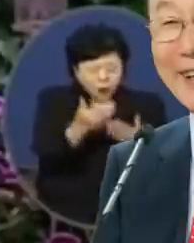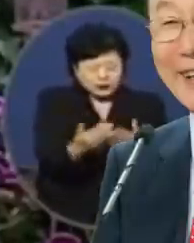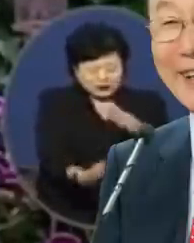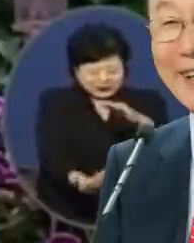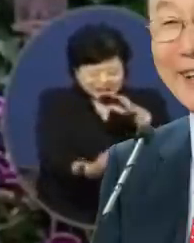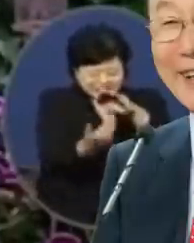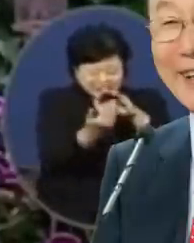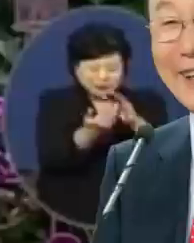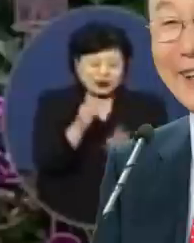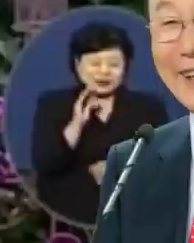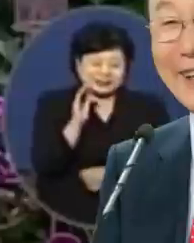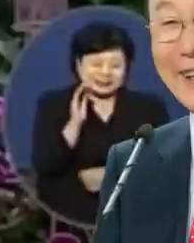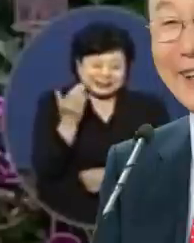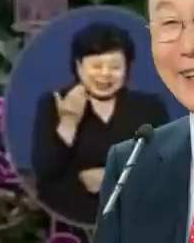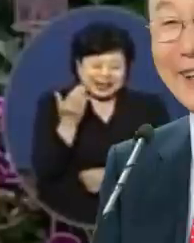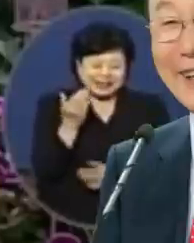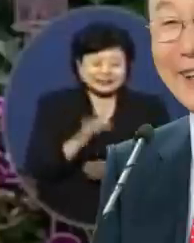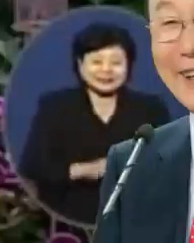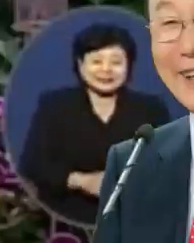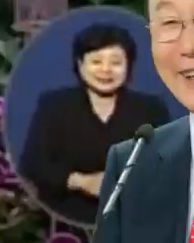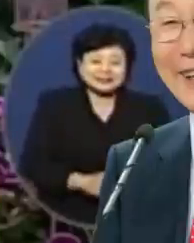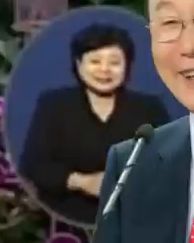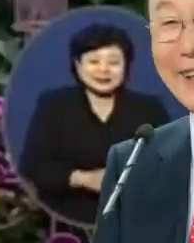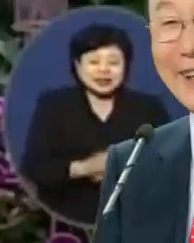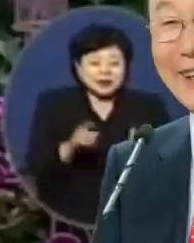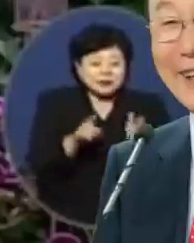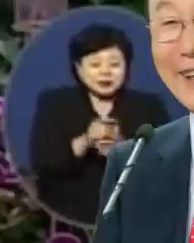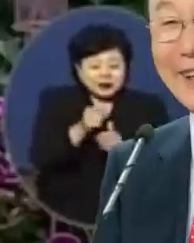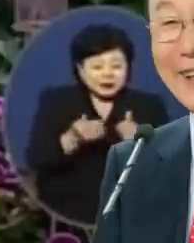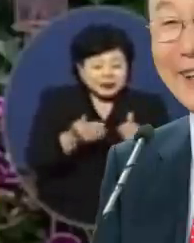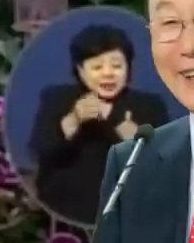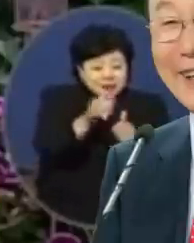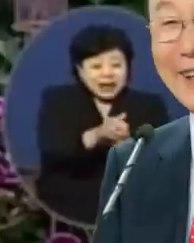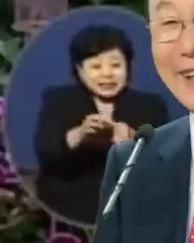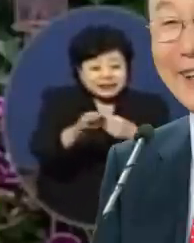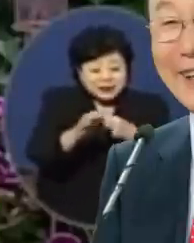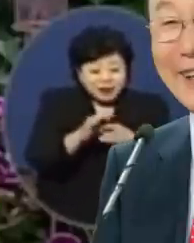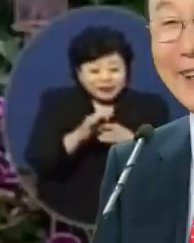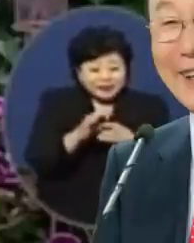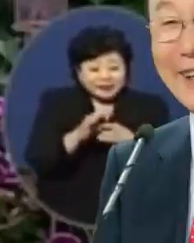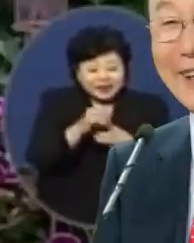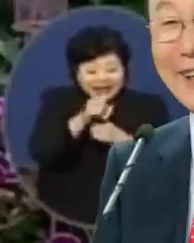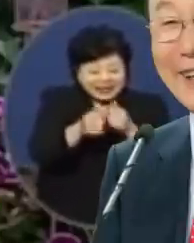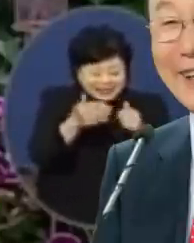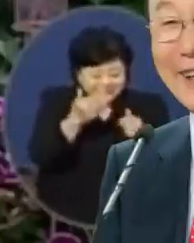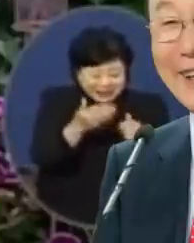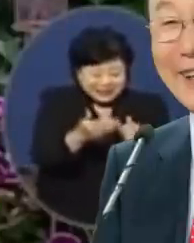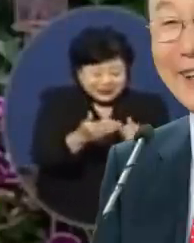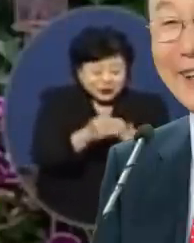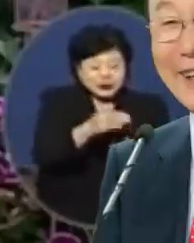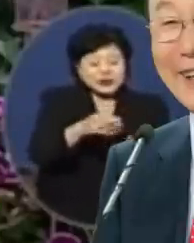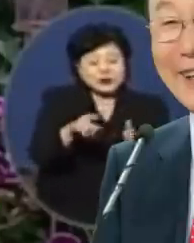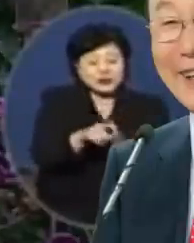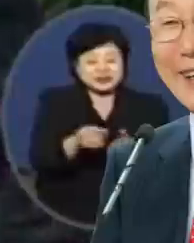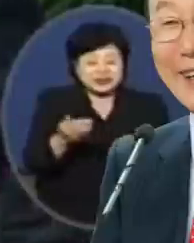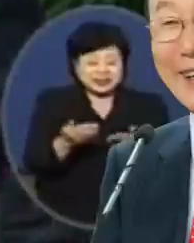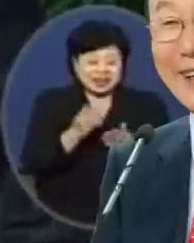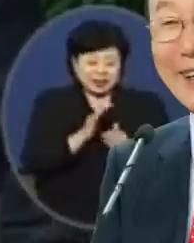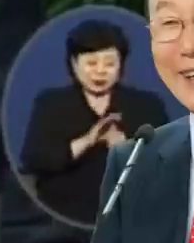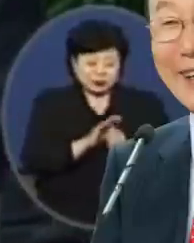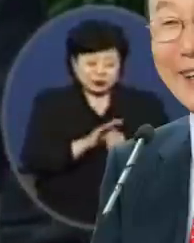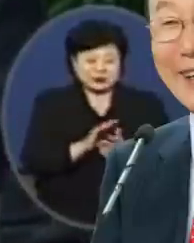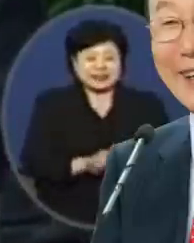것이 이루어지리라. 우리가 믿음으로 하나님께 맡기면 하나님께서 우리 위해서 일하시는